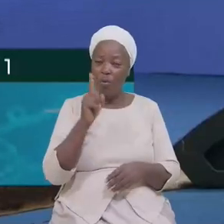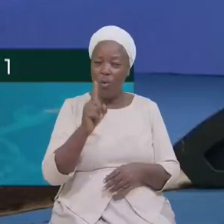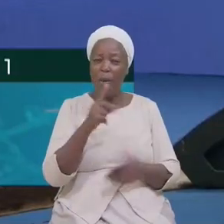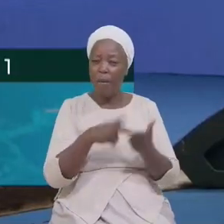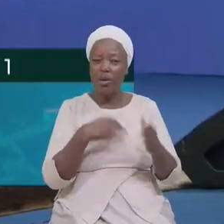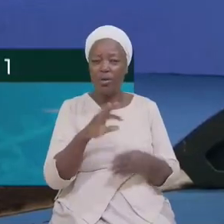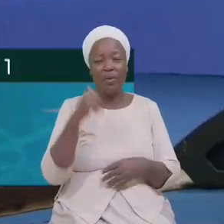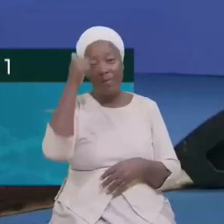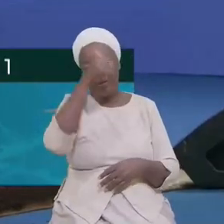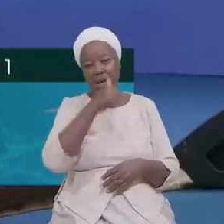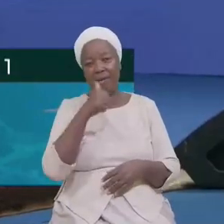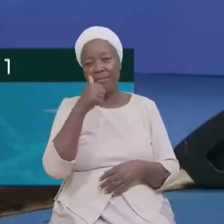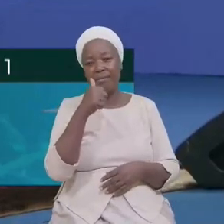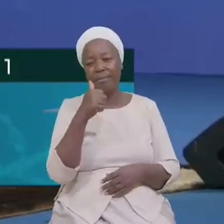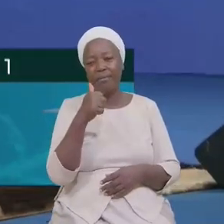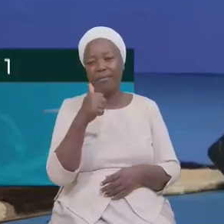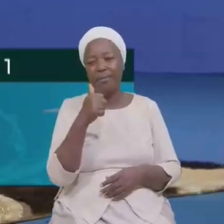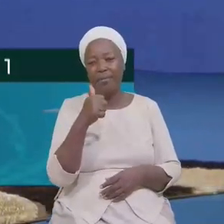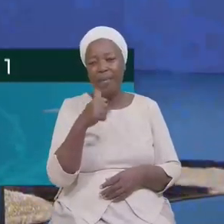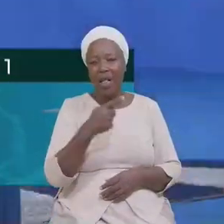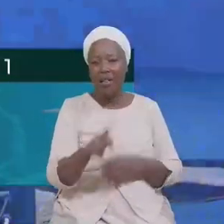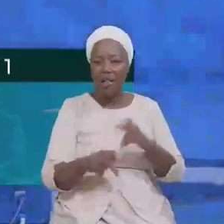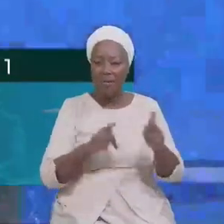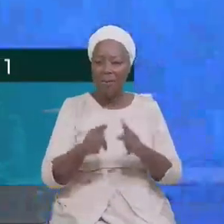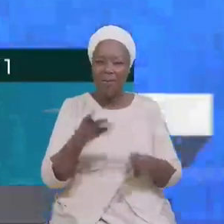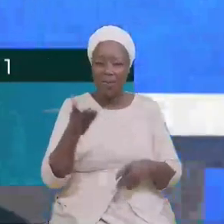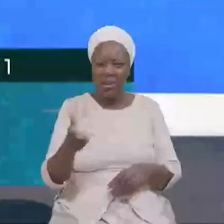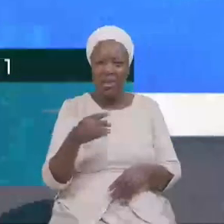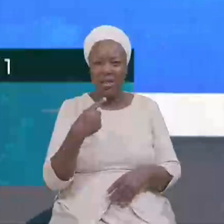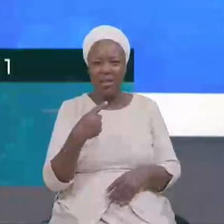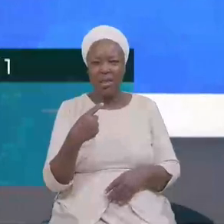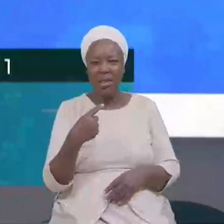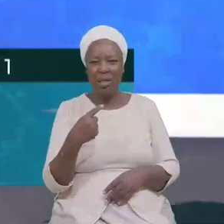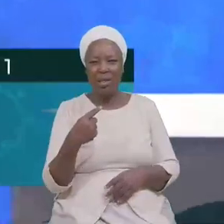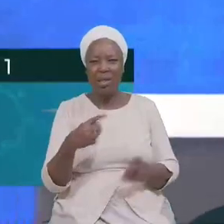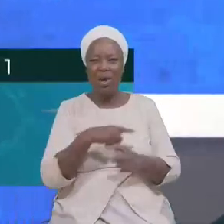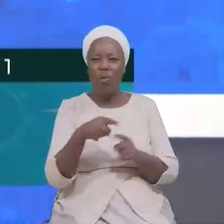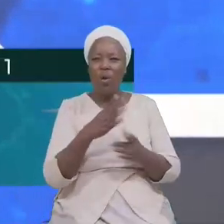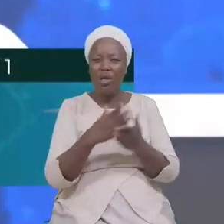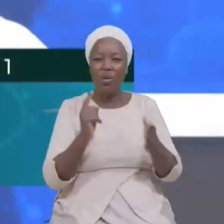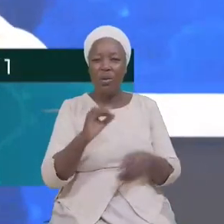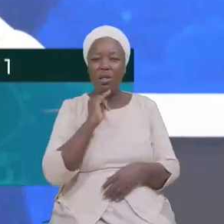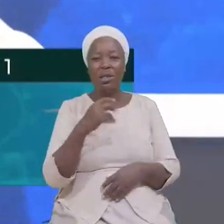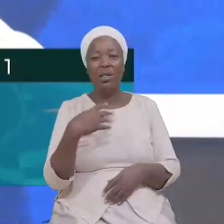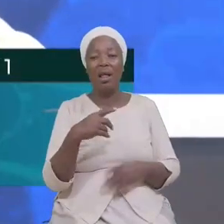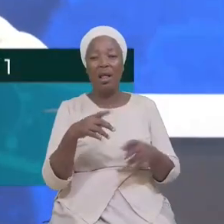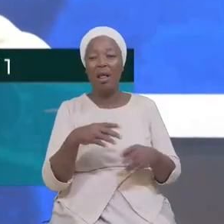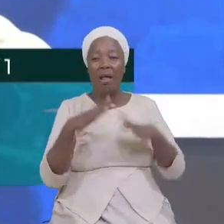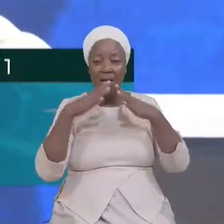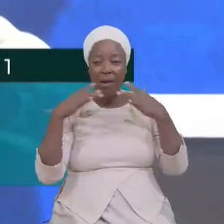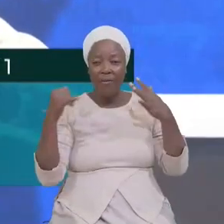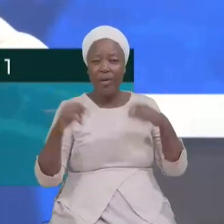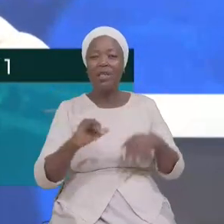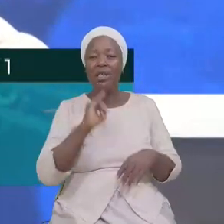Dans une part de notre pays, continent d'Afrique, les gens quelque part ont dit que quand quelqu'un rit, il